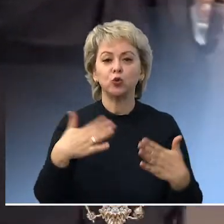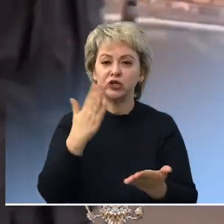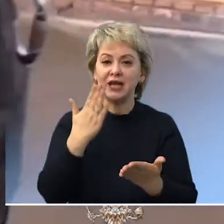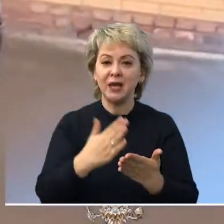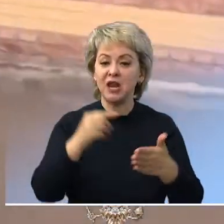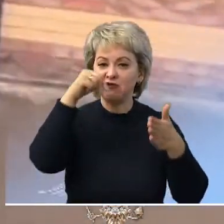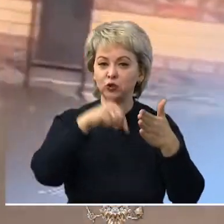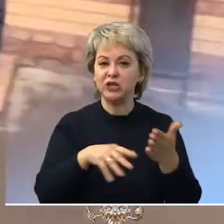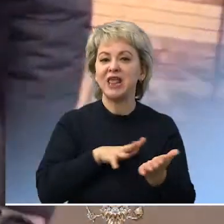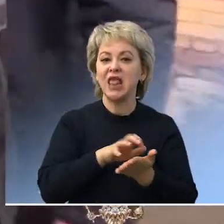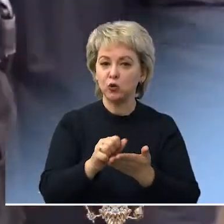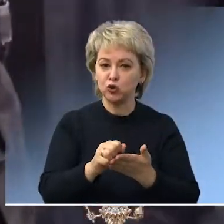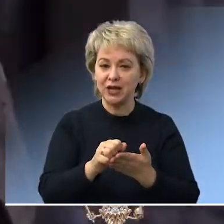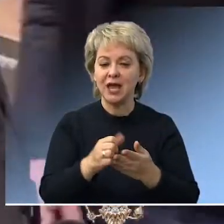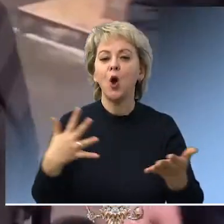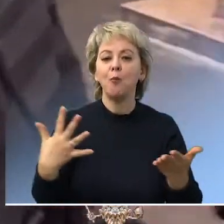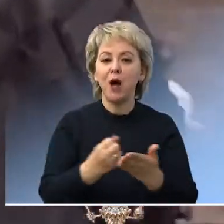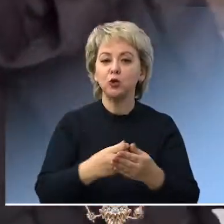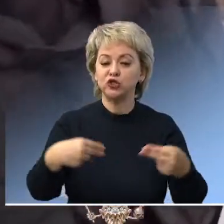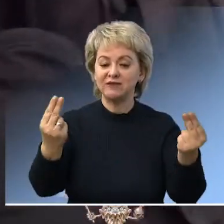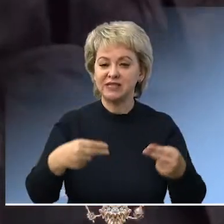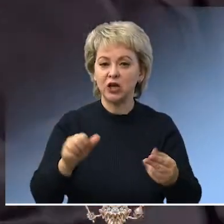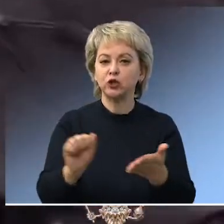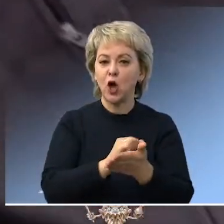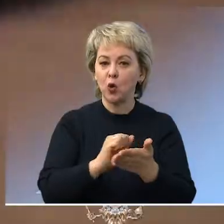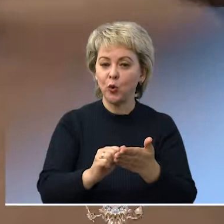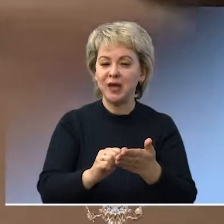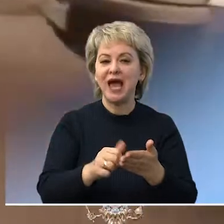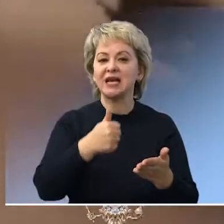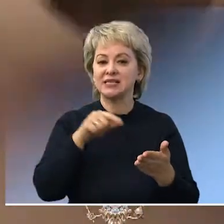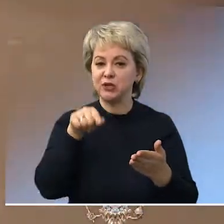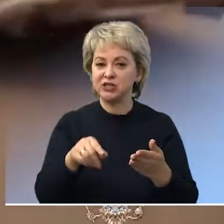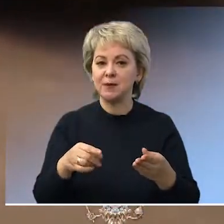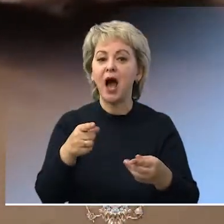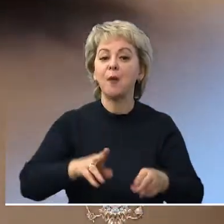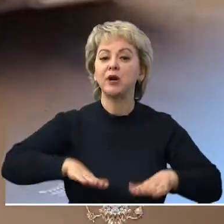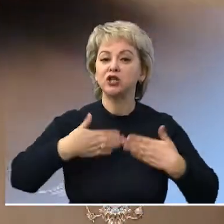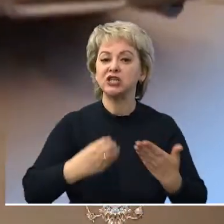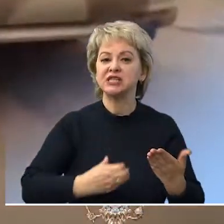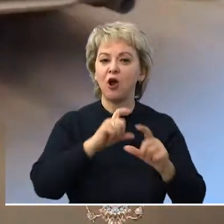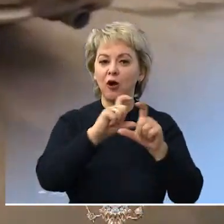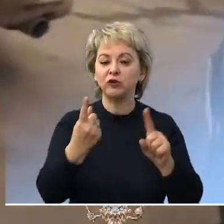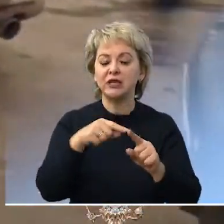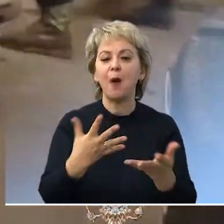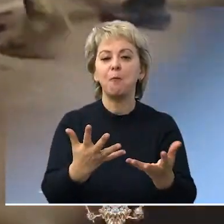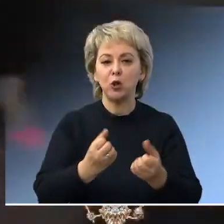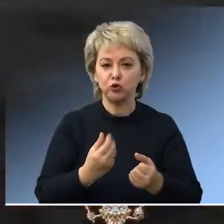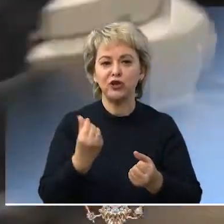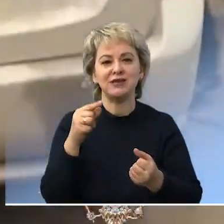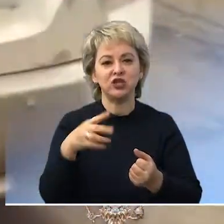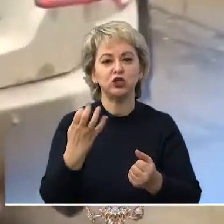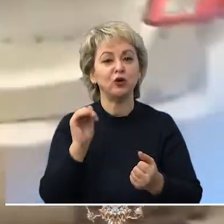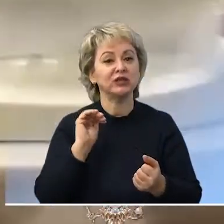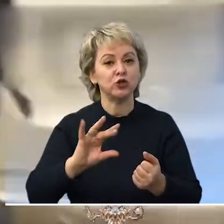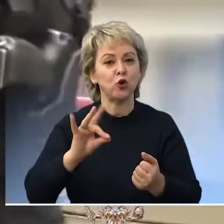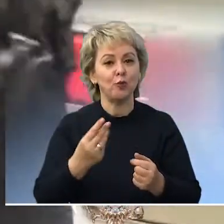уже имели механические повреждения. Получив заключение автотехнической экспертизы, они обратились в страховую компанию для получения